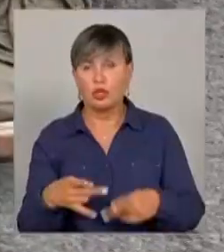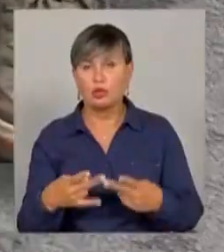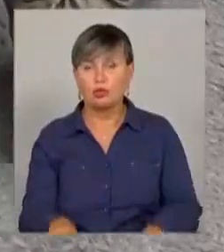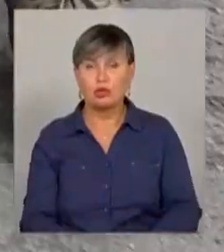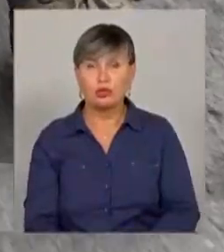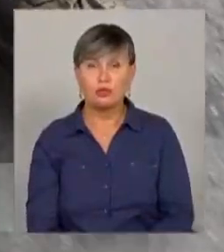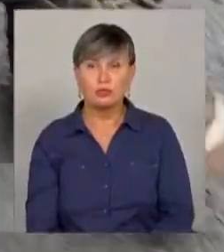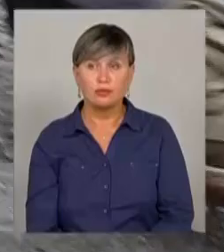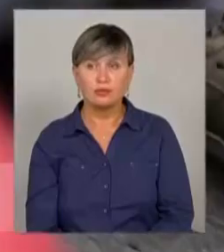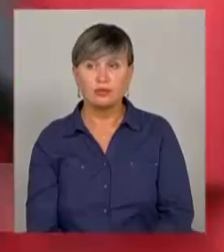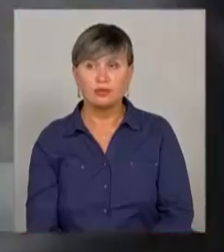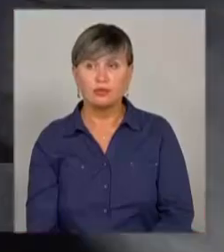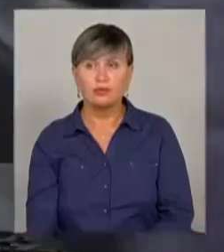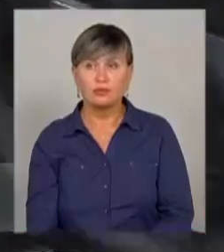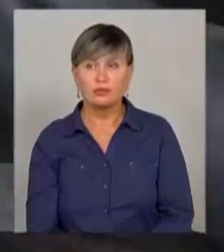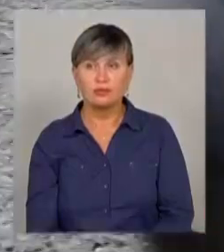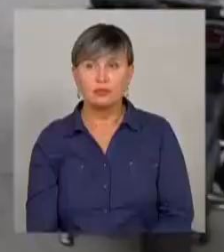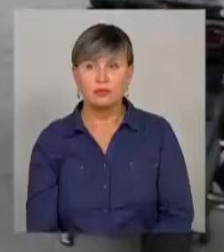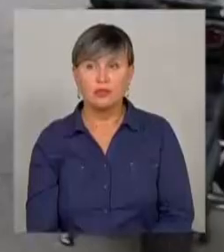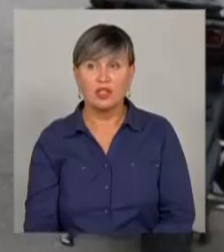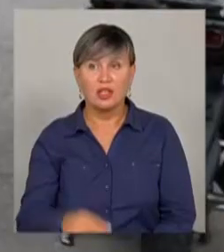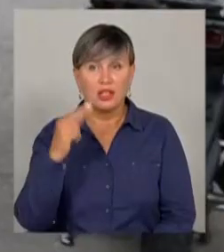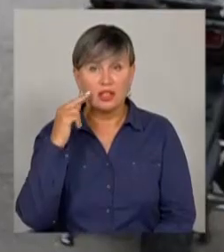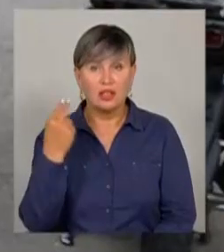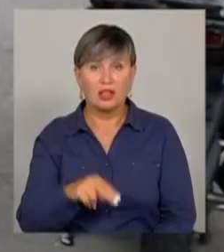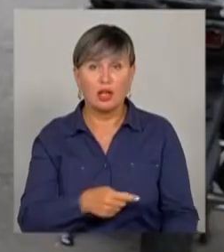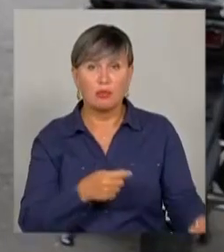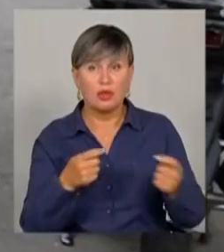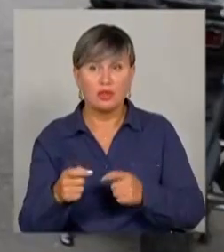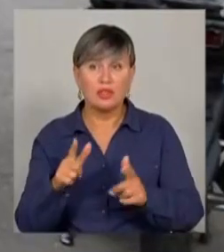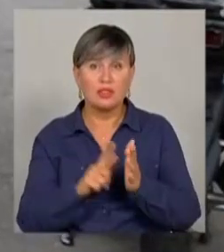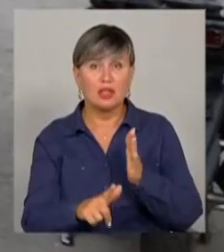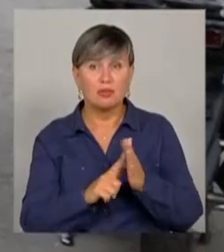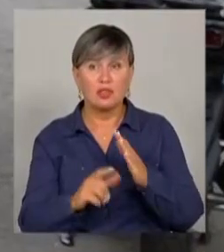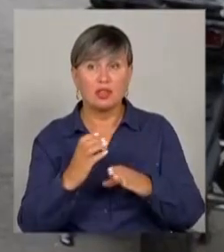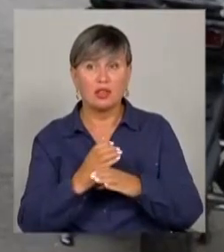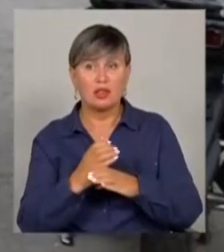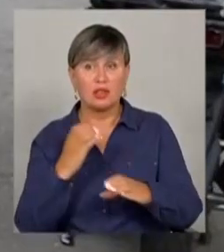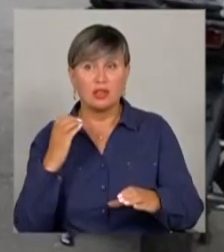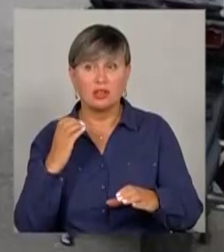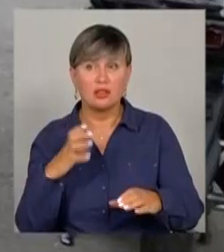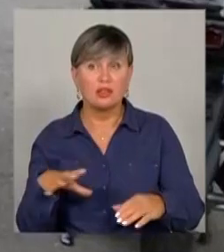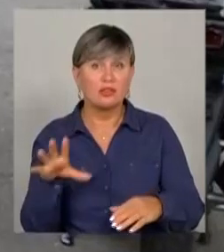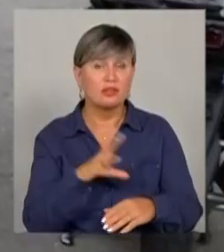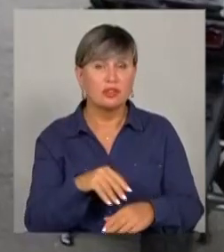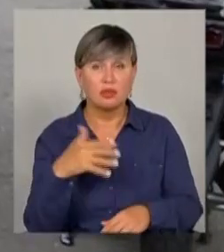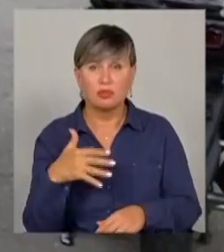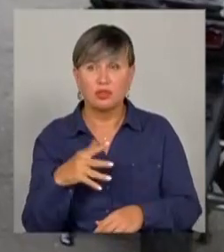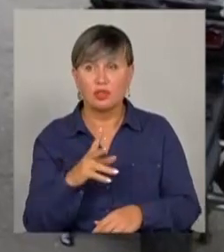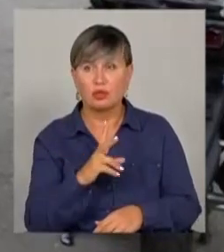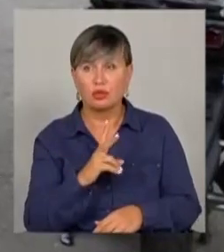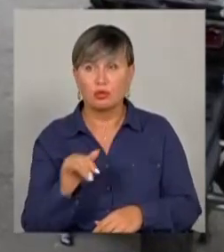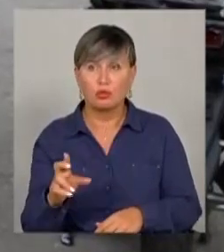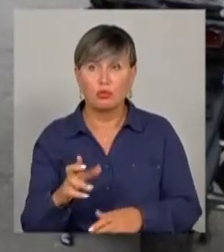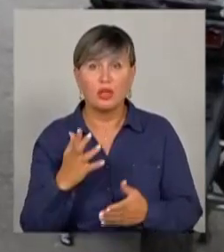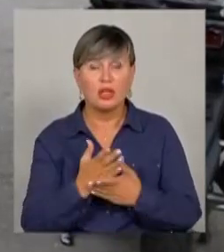требуется. Их очень много. С Китая привезли сколько? 70 контейнеров мопедов. Они все по 50 кубов идут.